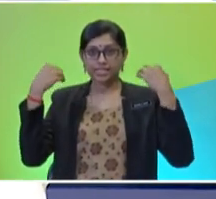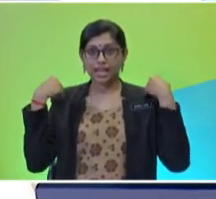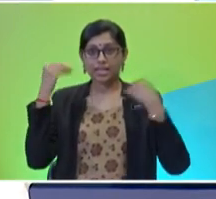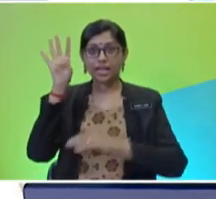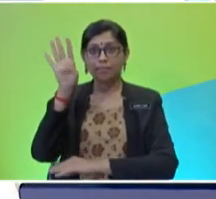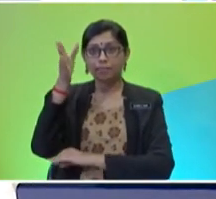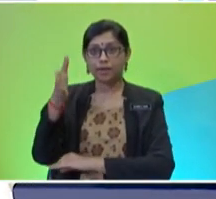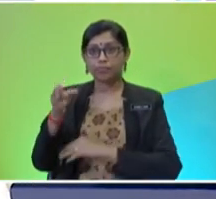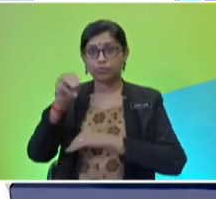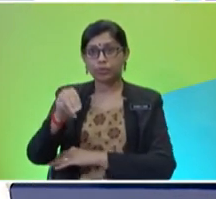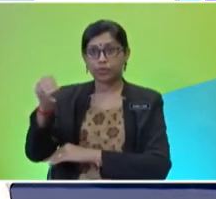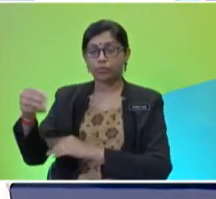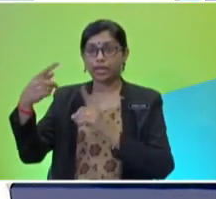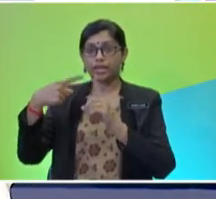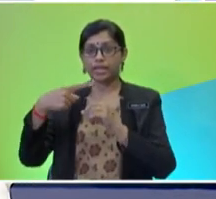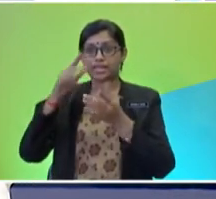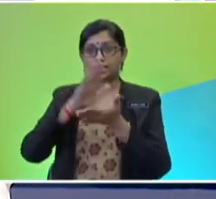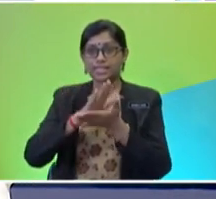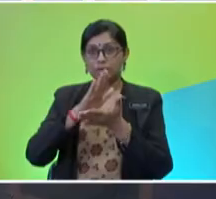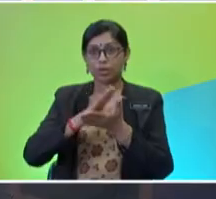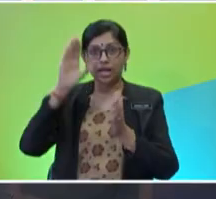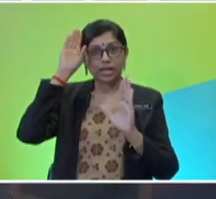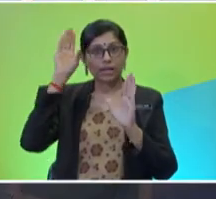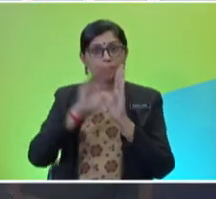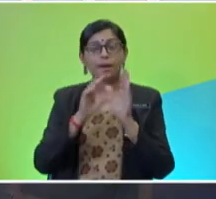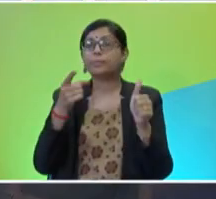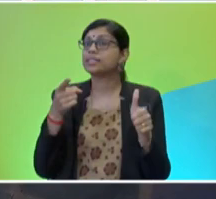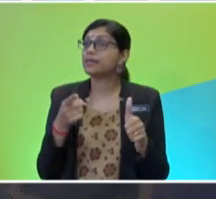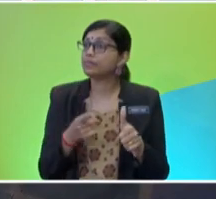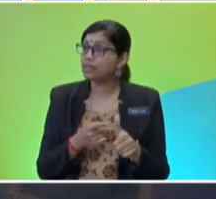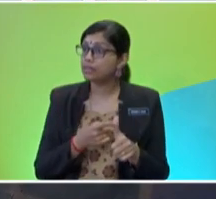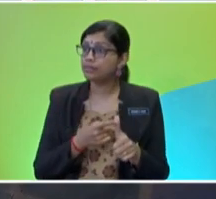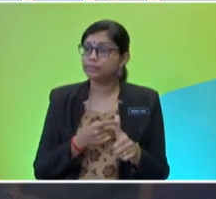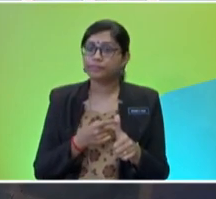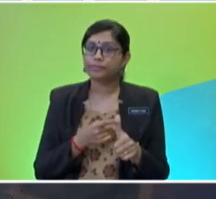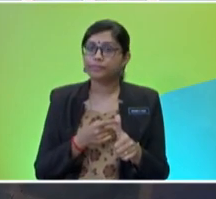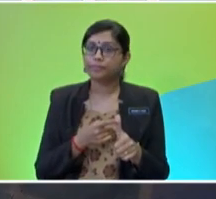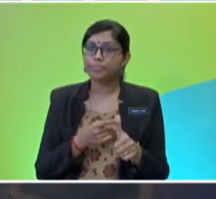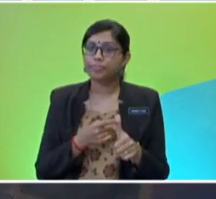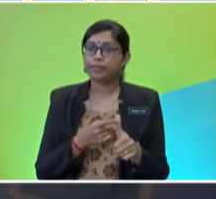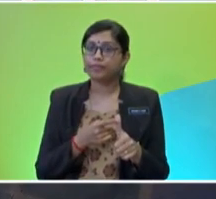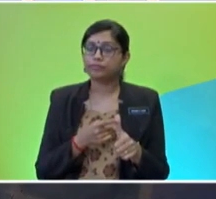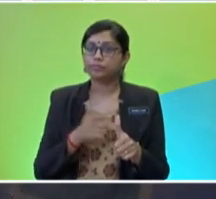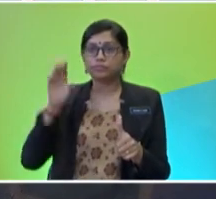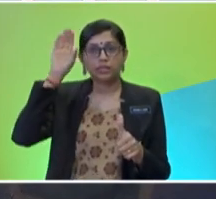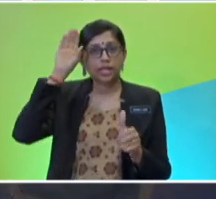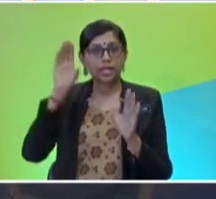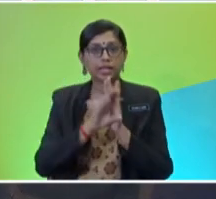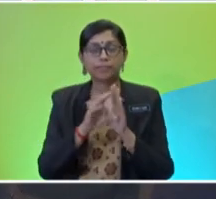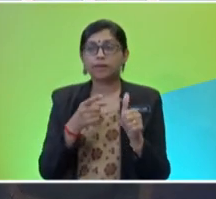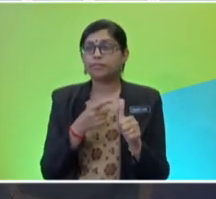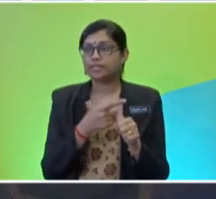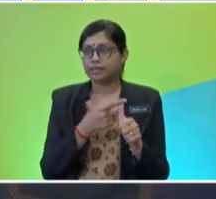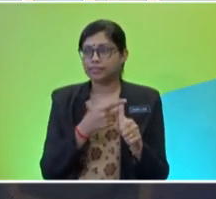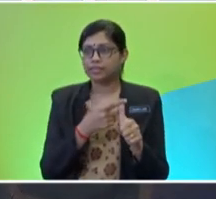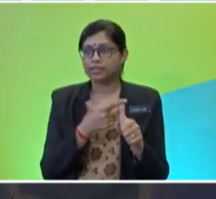berpakaian ke sekolah. Gambar pertama. Gambar pertama tu, Akmal boleh sebut tak gambar pertama tu apa dia? Yang ni